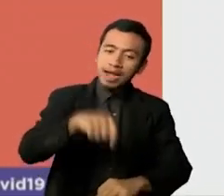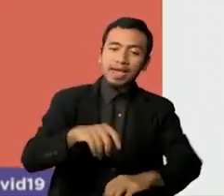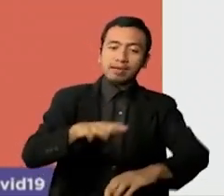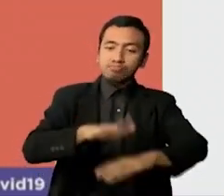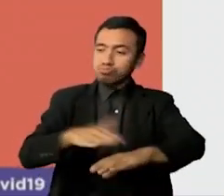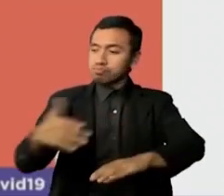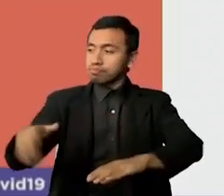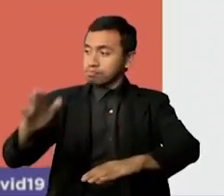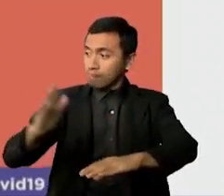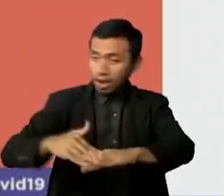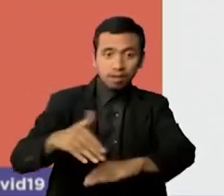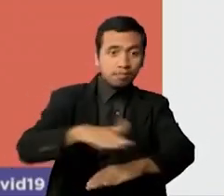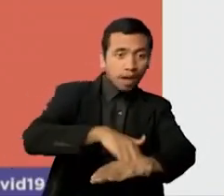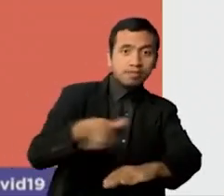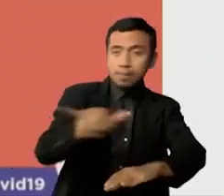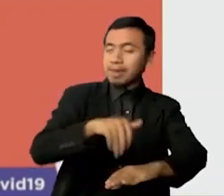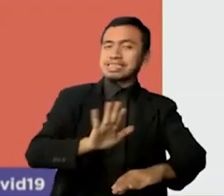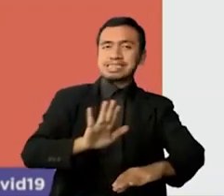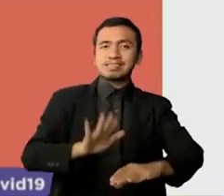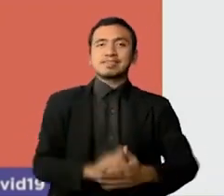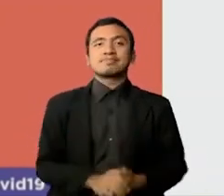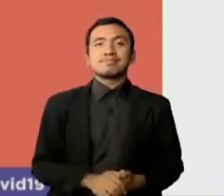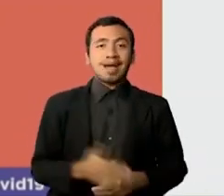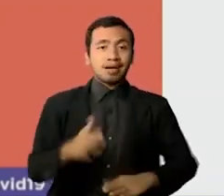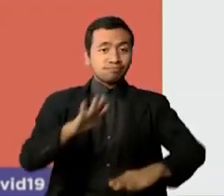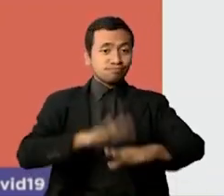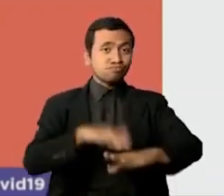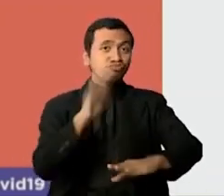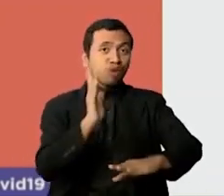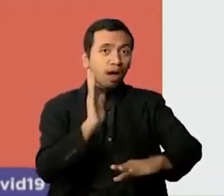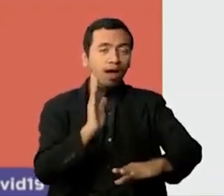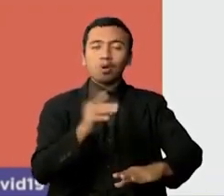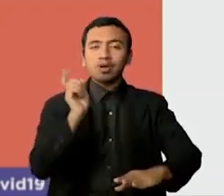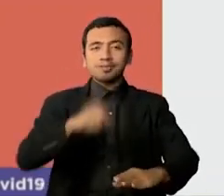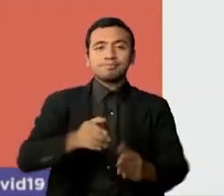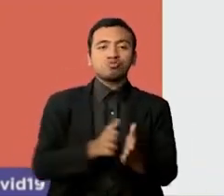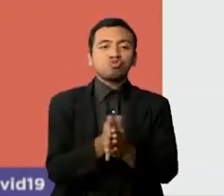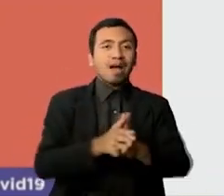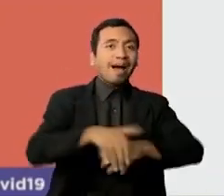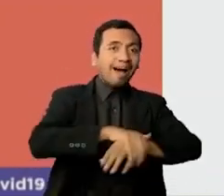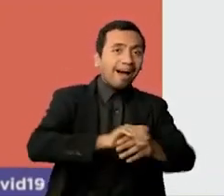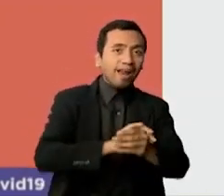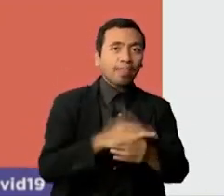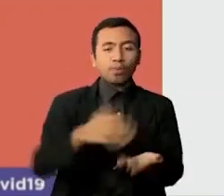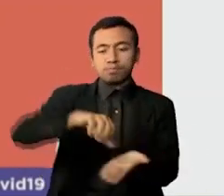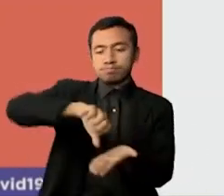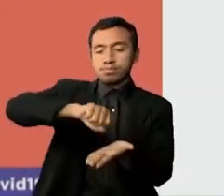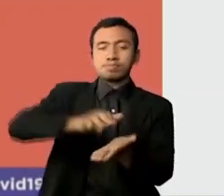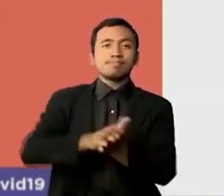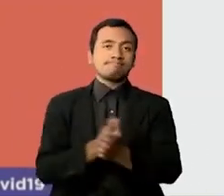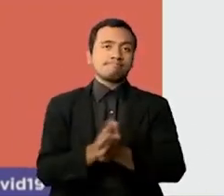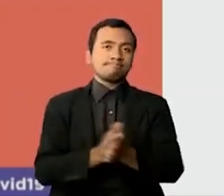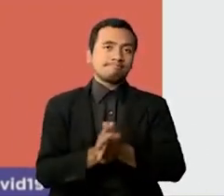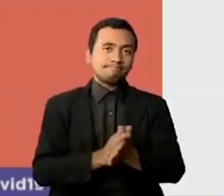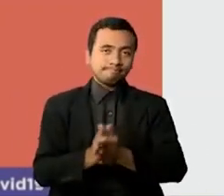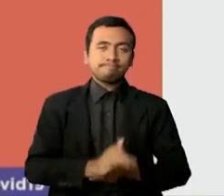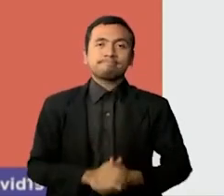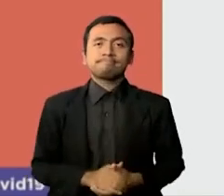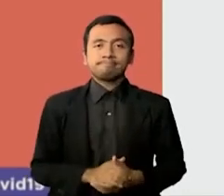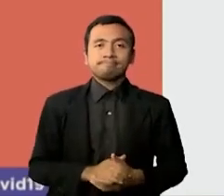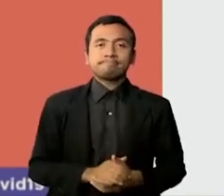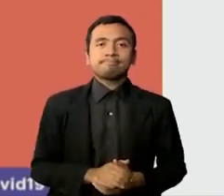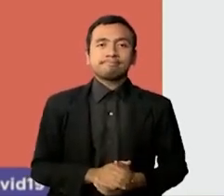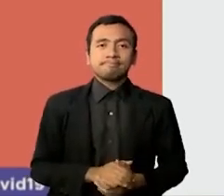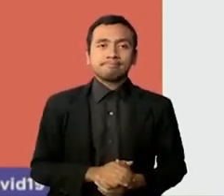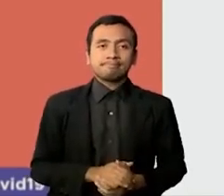segera mencuci tangan atau Gunakan hand sanitizer bila terlanjur memegang permukaan benda tersebut jangan